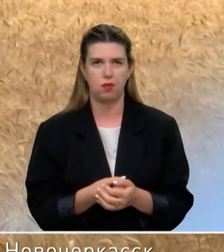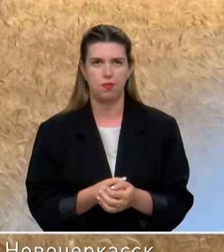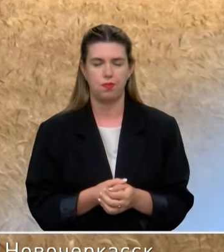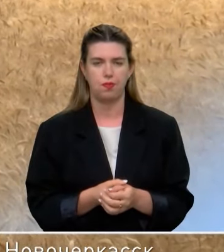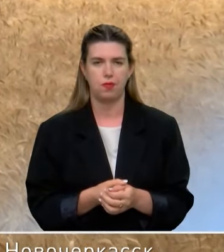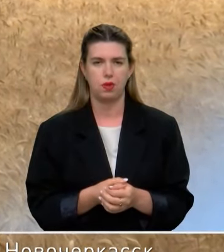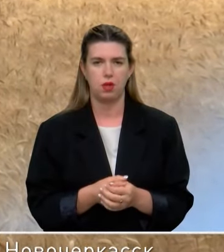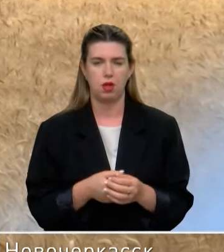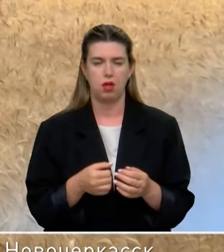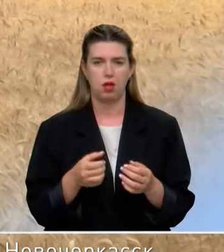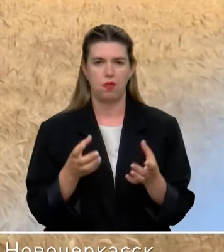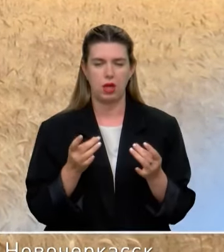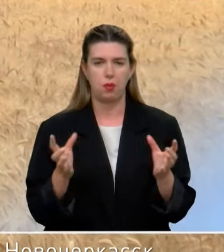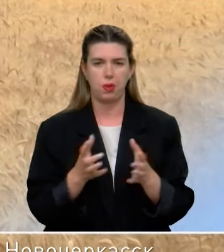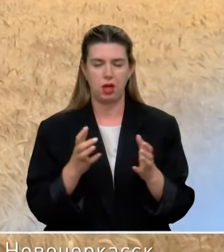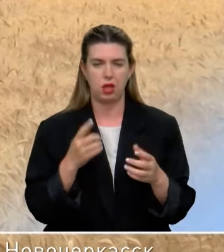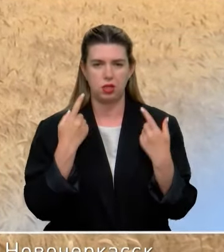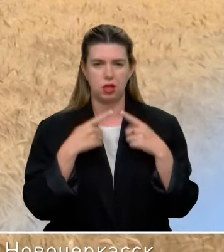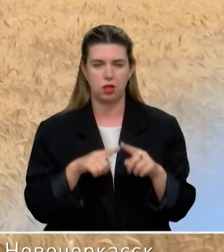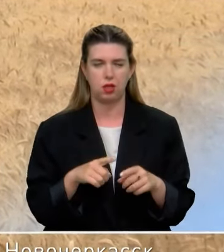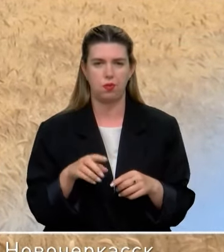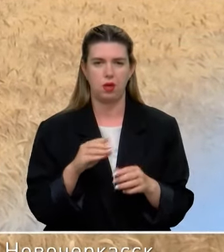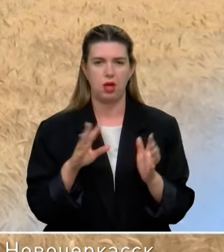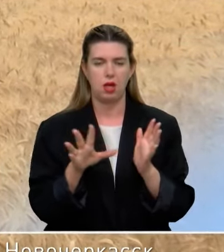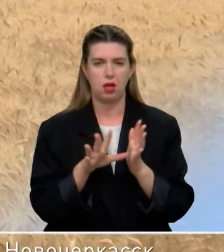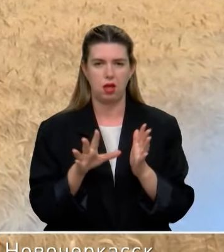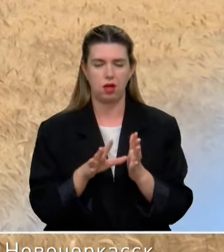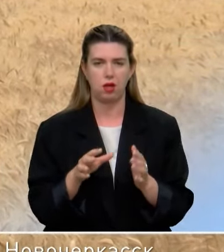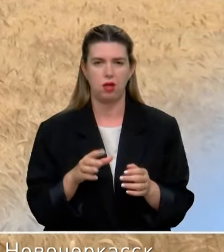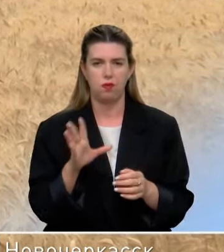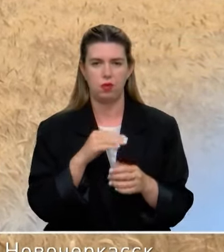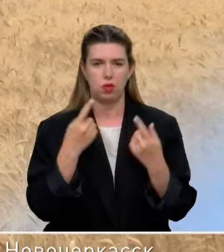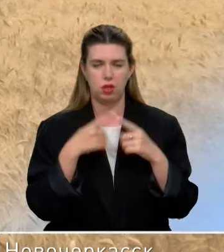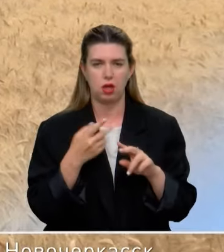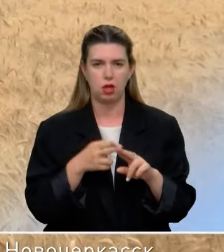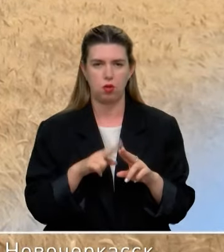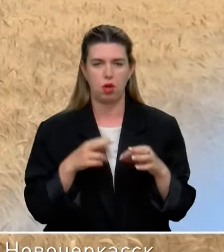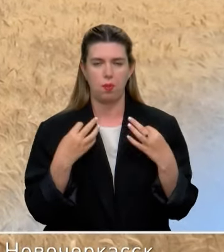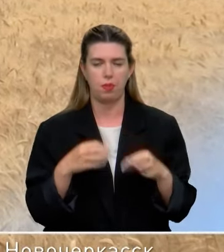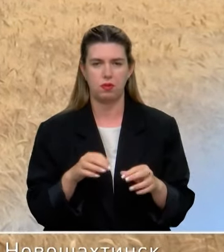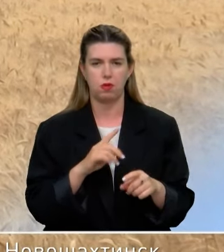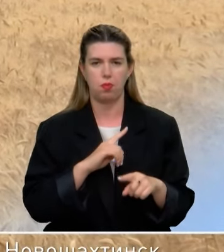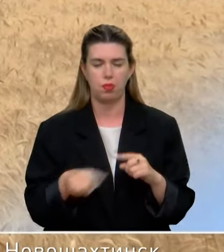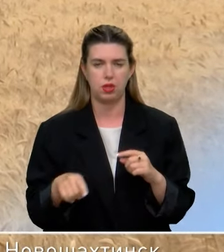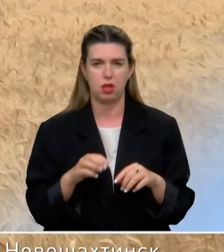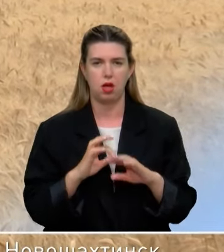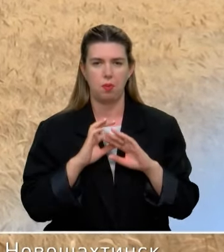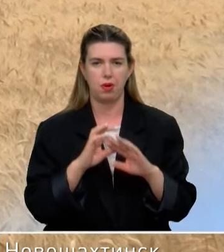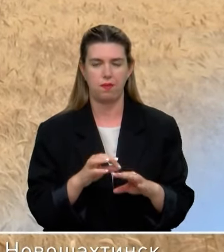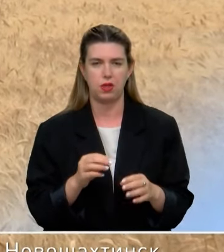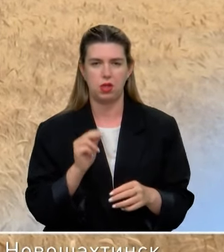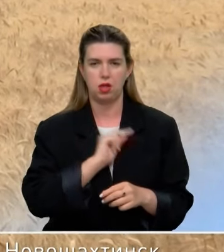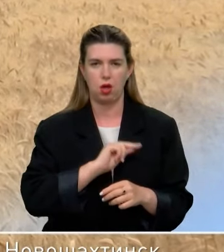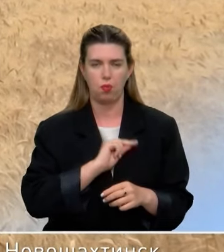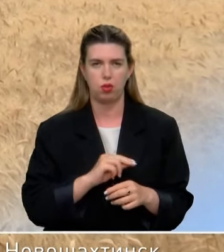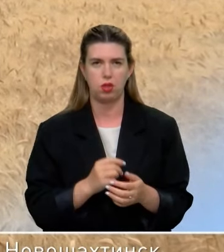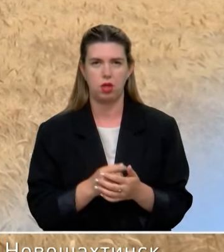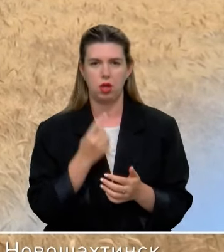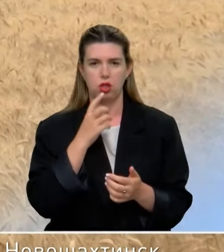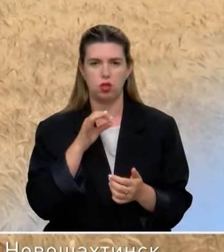берега технологии энергонасыщенных которая позволяет оперативно проводить ра